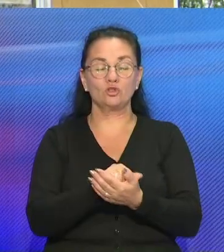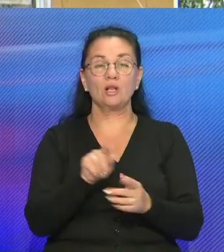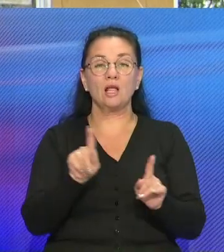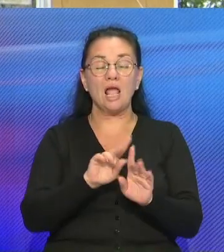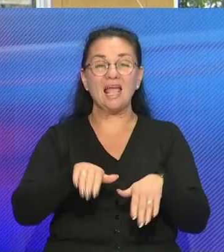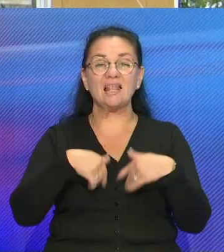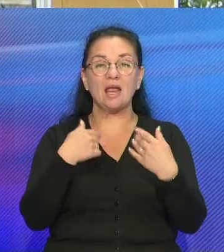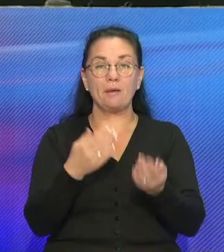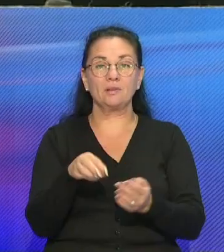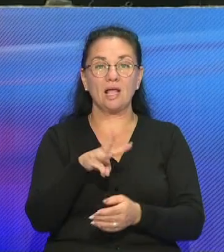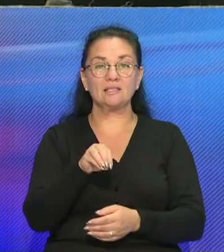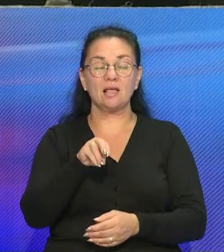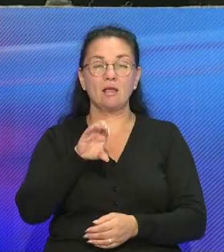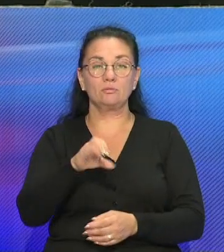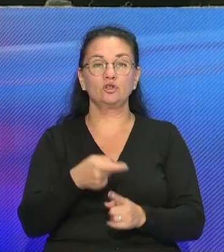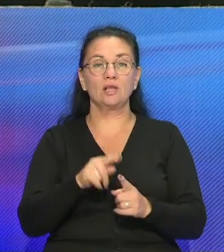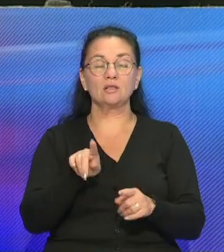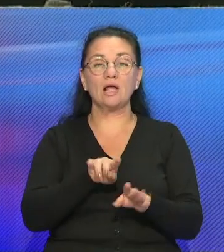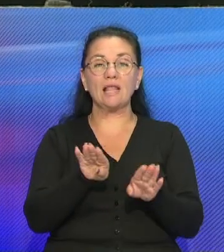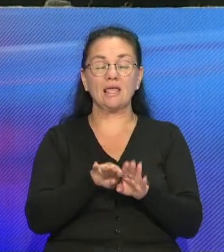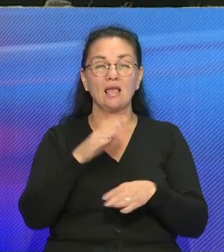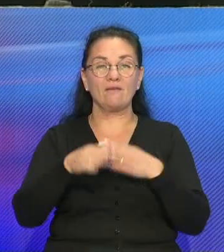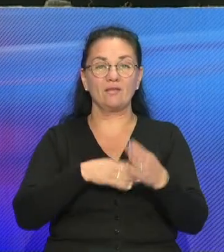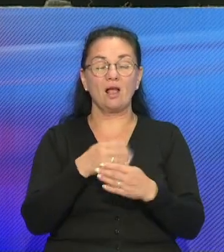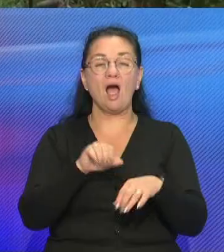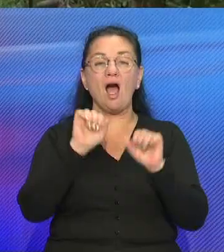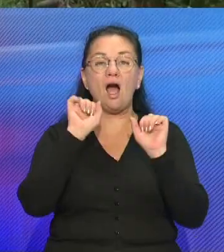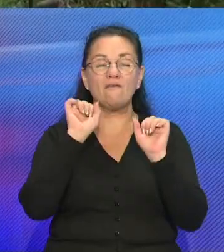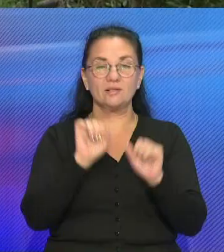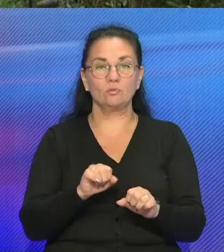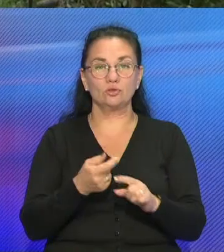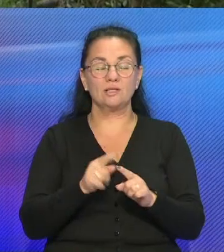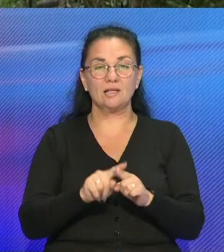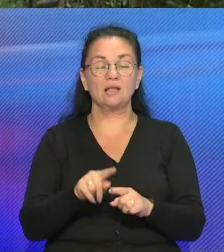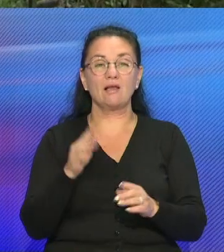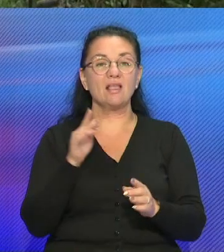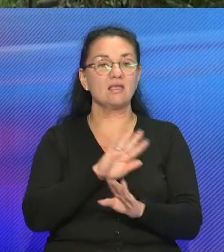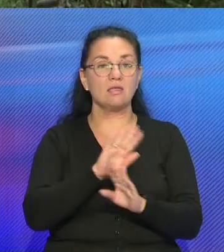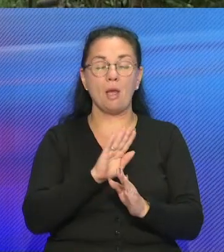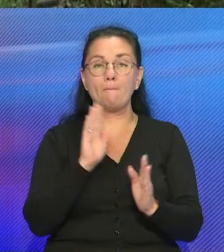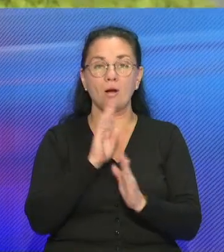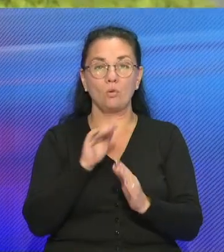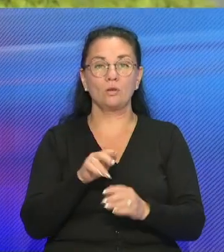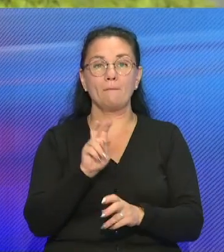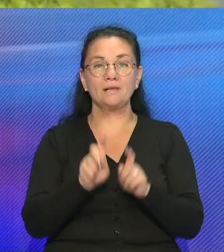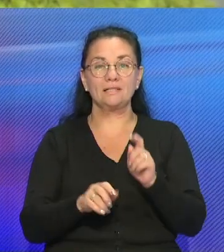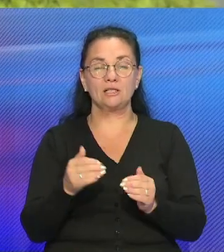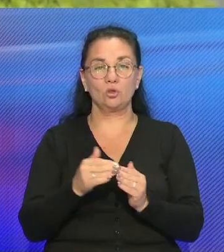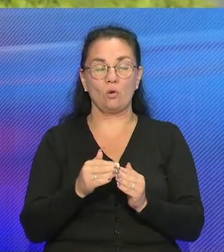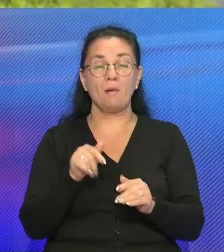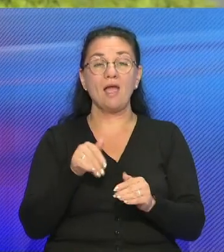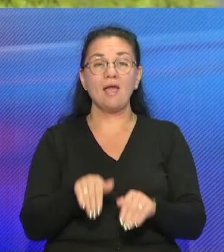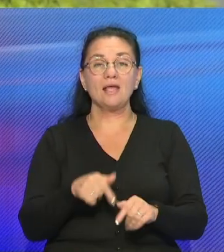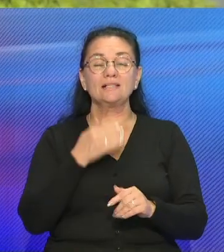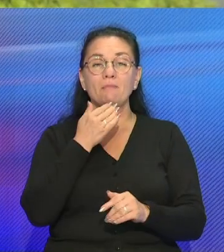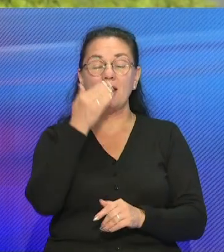об наступном шквалистом узмацнении порывов по махчимости перачакать непогоду дома. Так беспечней. Этим летом спасатели